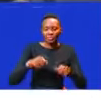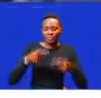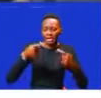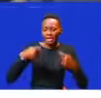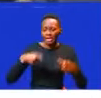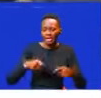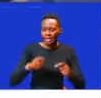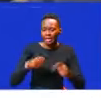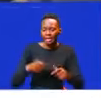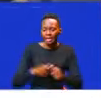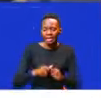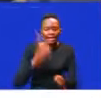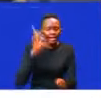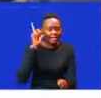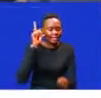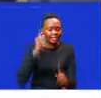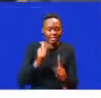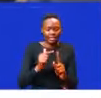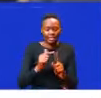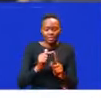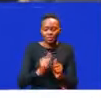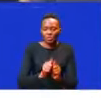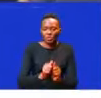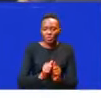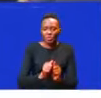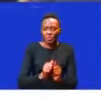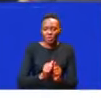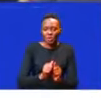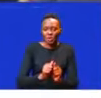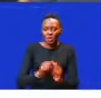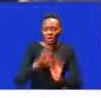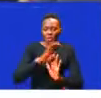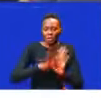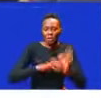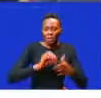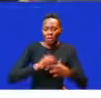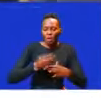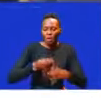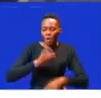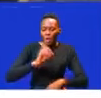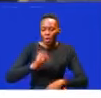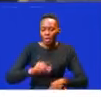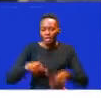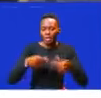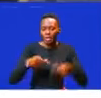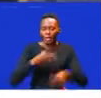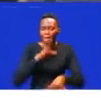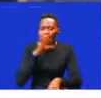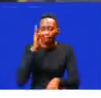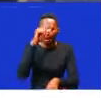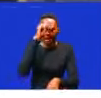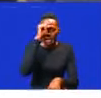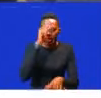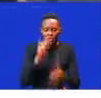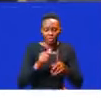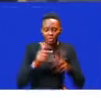wawinj chenro kata onyo ma sirikal chiwo mondo kik wamed lalo jowa.